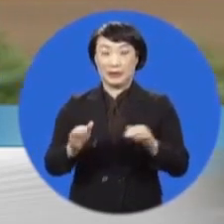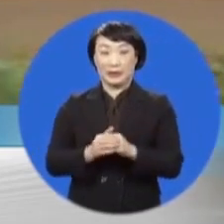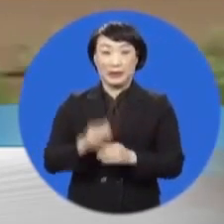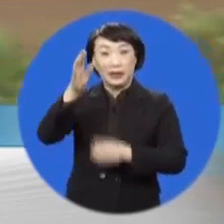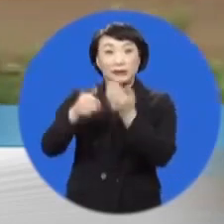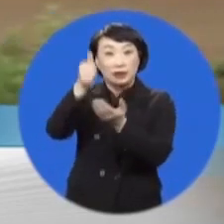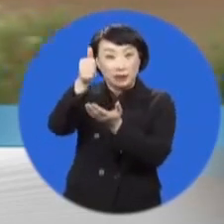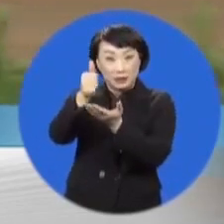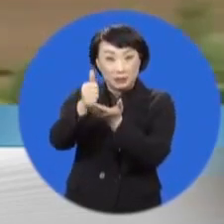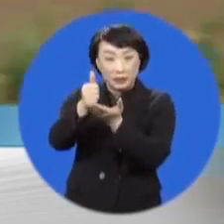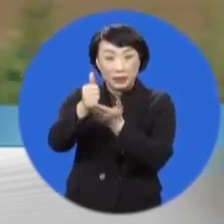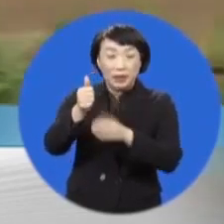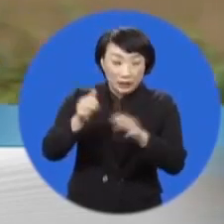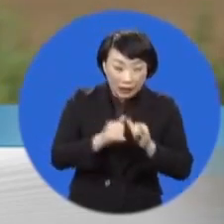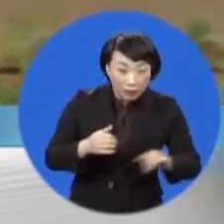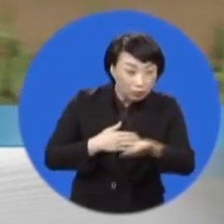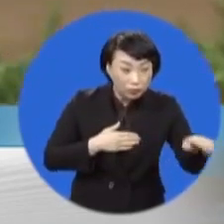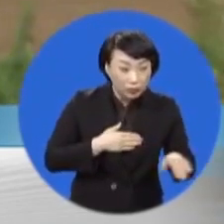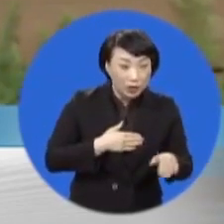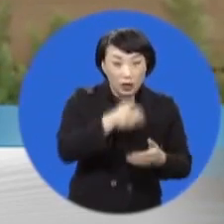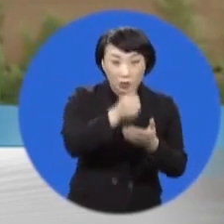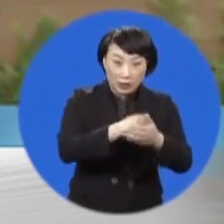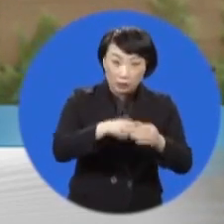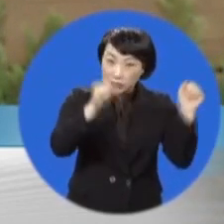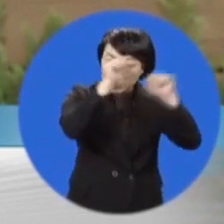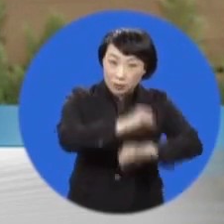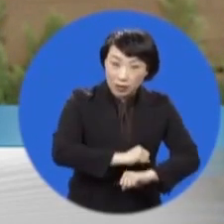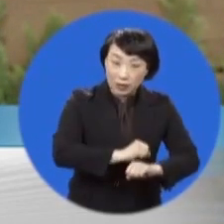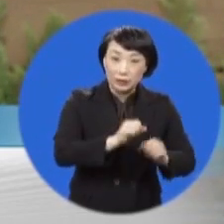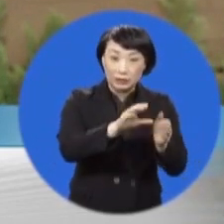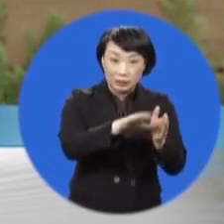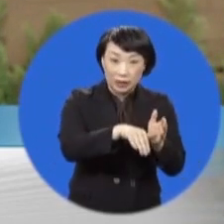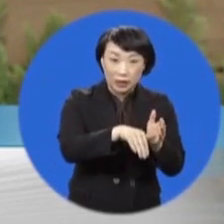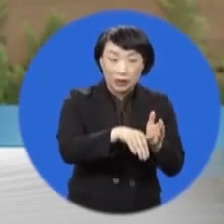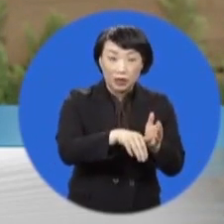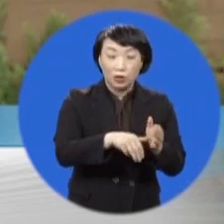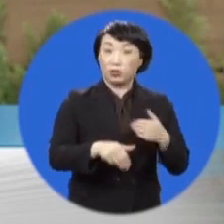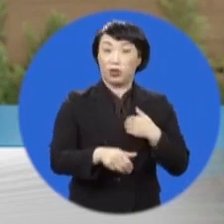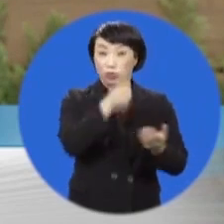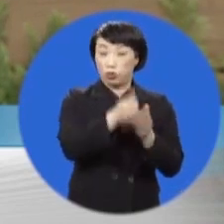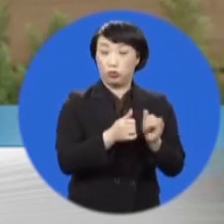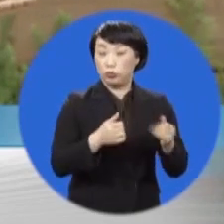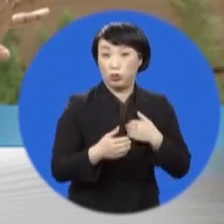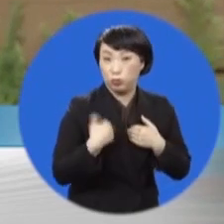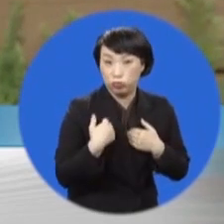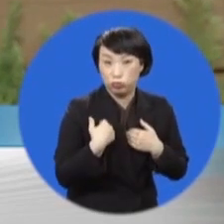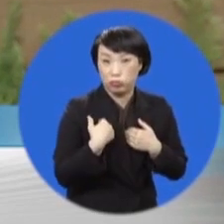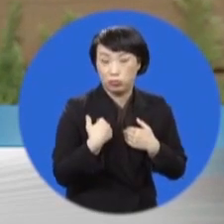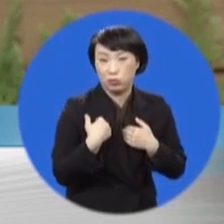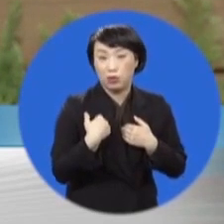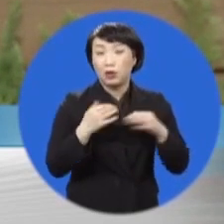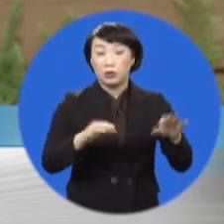하나님이 우리가 최 아려 좀 빌마 게 뜰때 귀인 윙 지존 나는 몰랐어